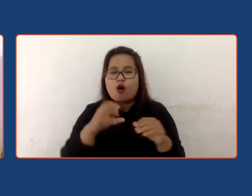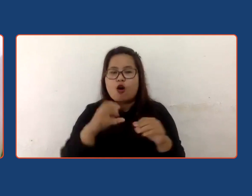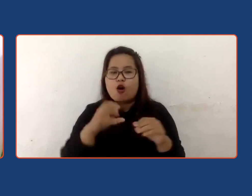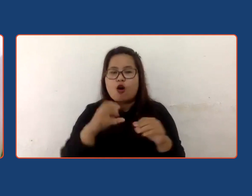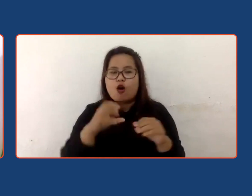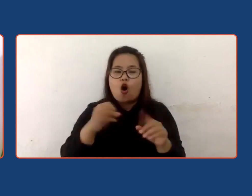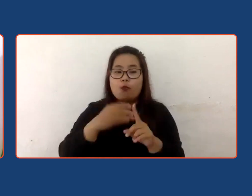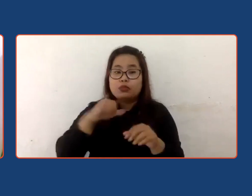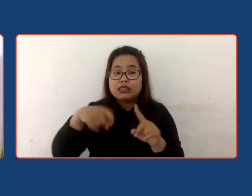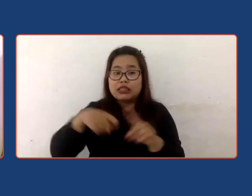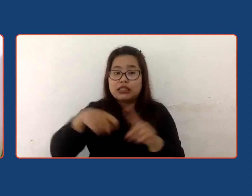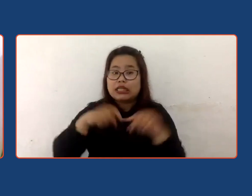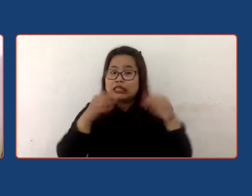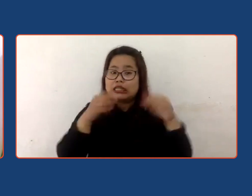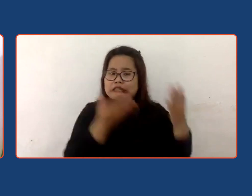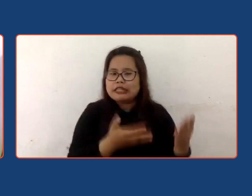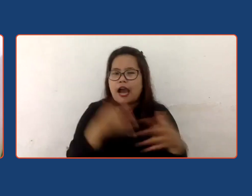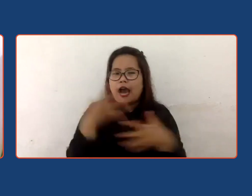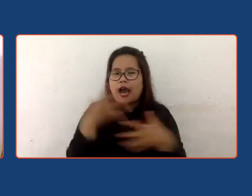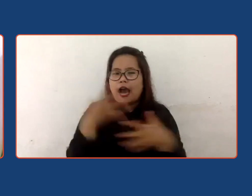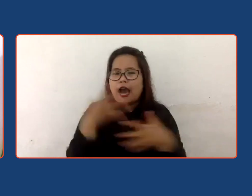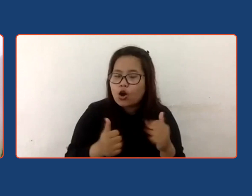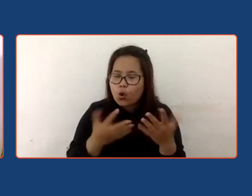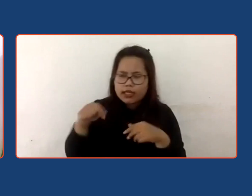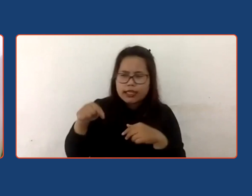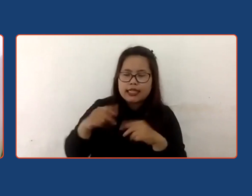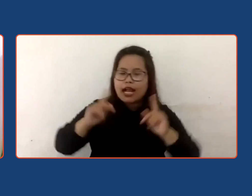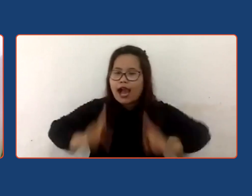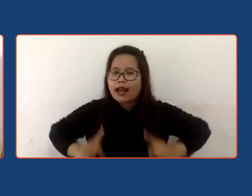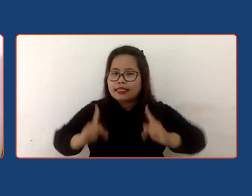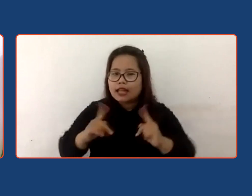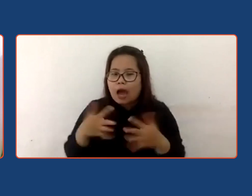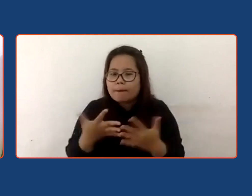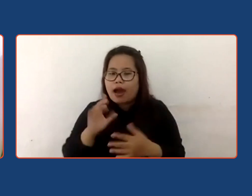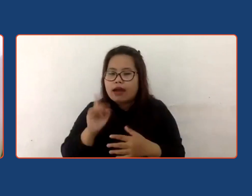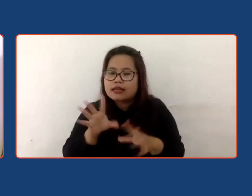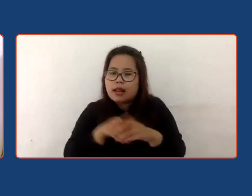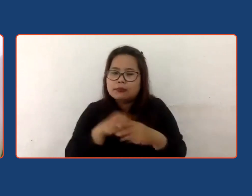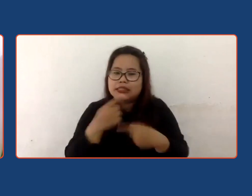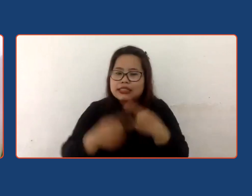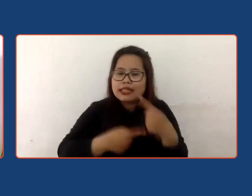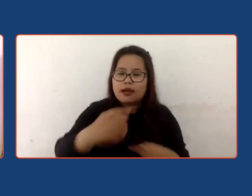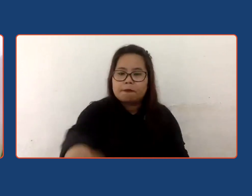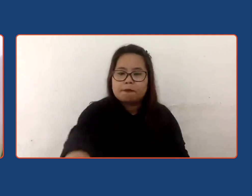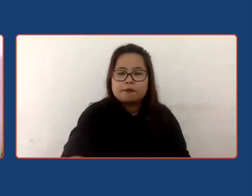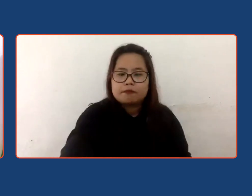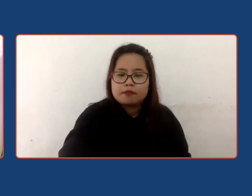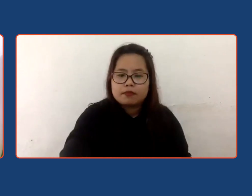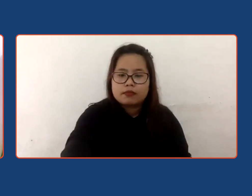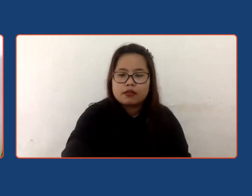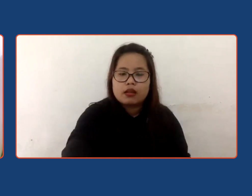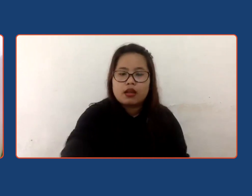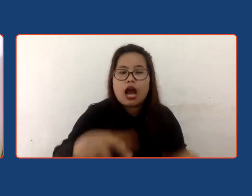harapnya bisa dikenali gitu ya apakah ini karakter mana yang ada di dalam buku cerita Gitu begitu juga